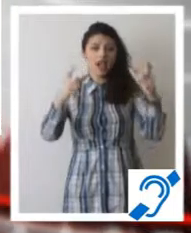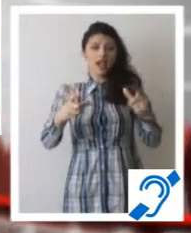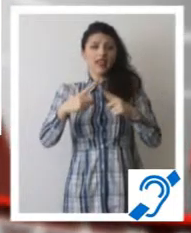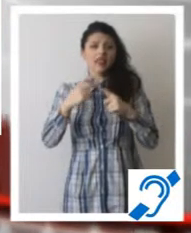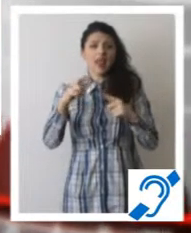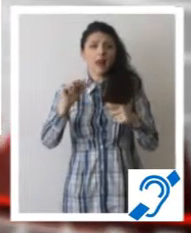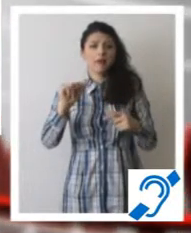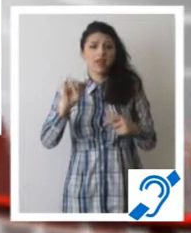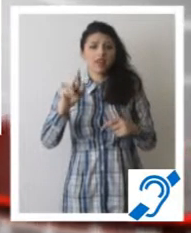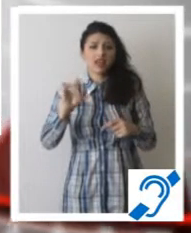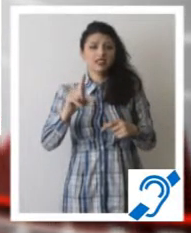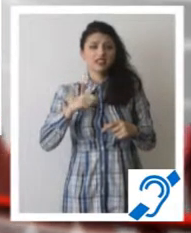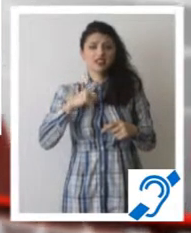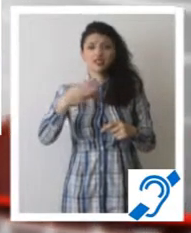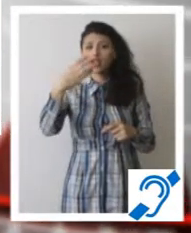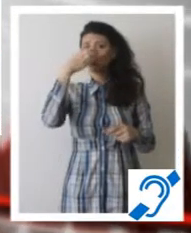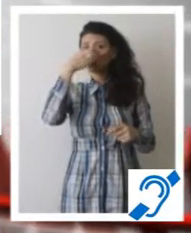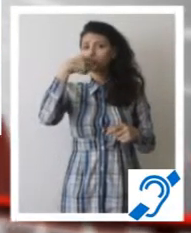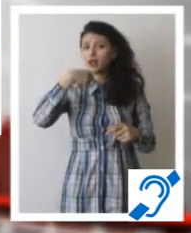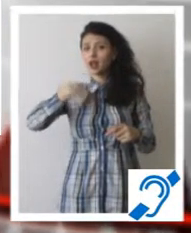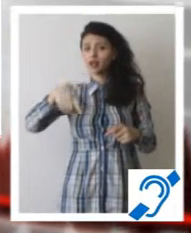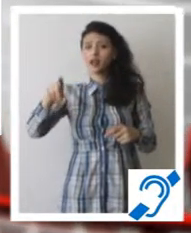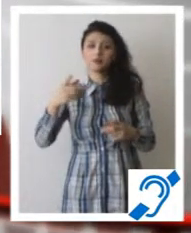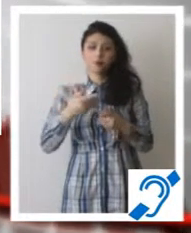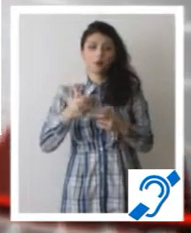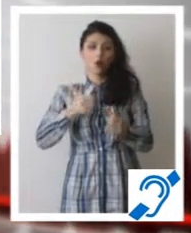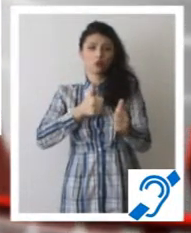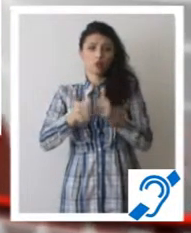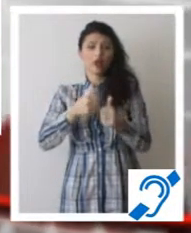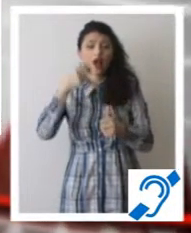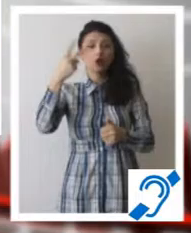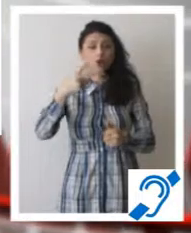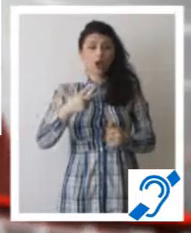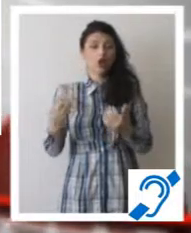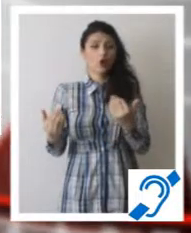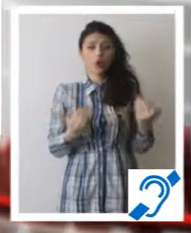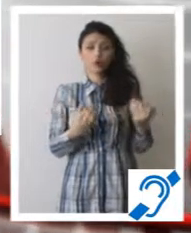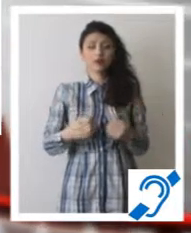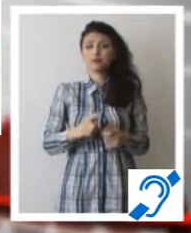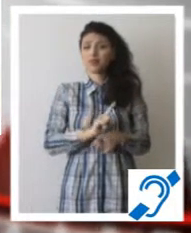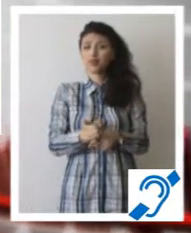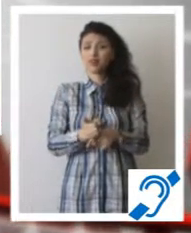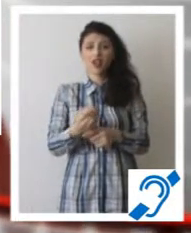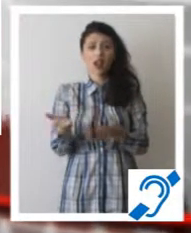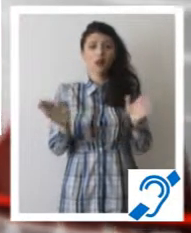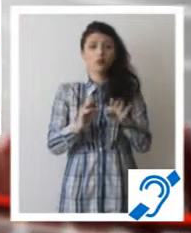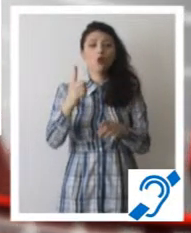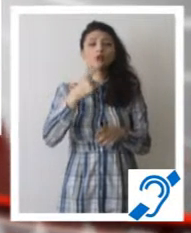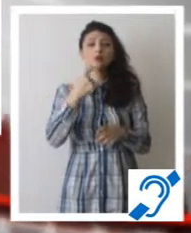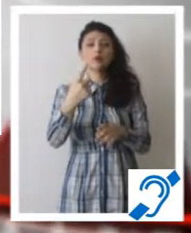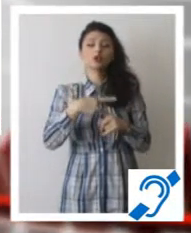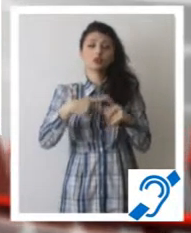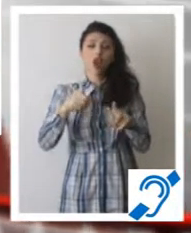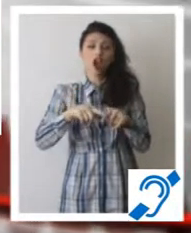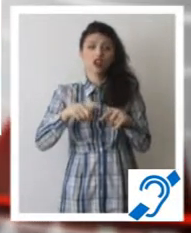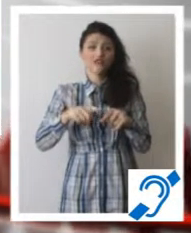terapie intensivă, fiind intubată și ventilată mecanic. Este al doilea copil decedat în numai o săptămână și jumătate din